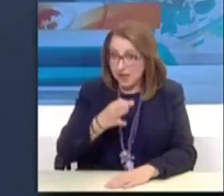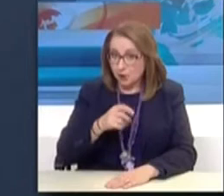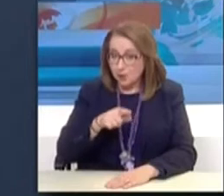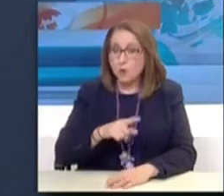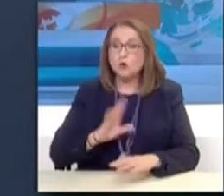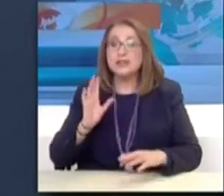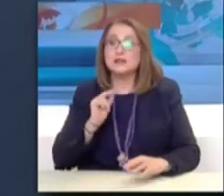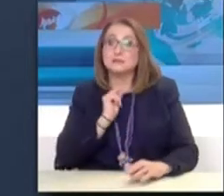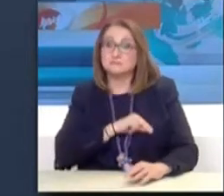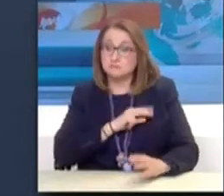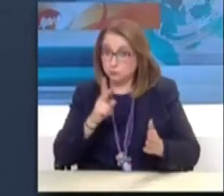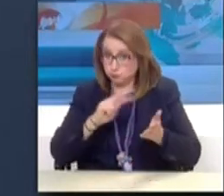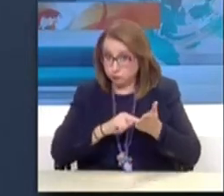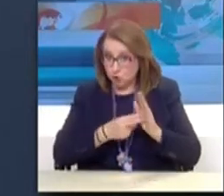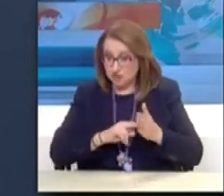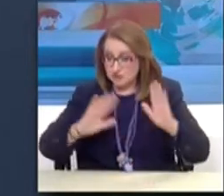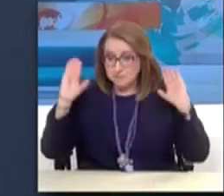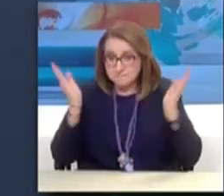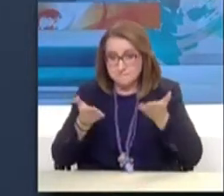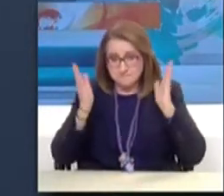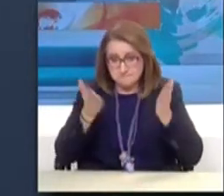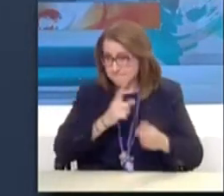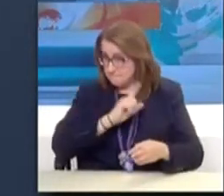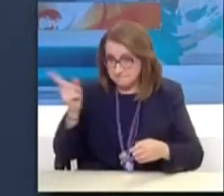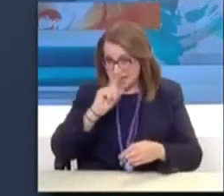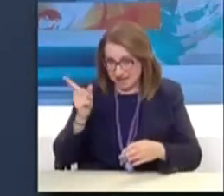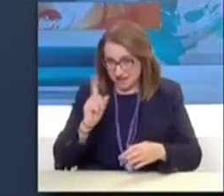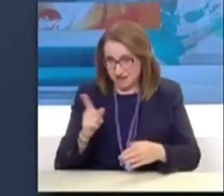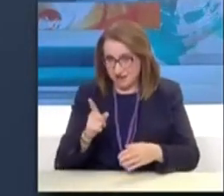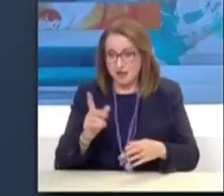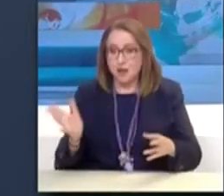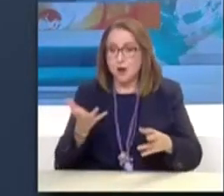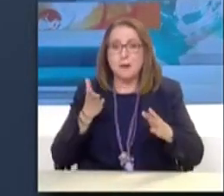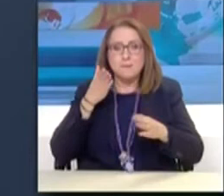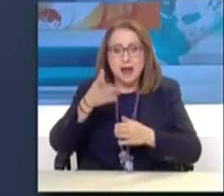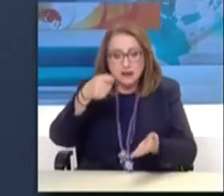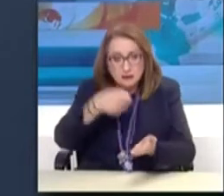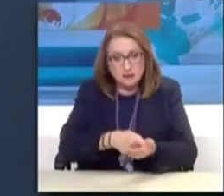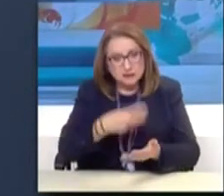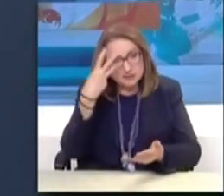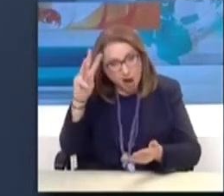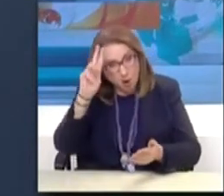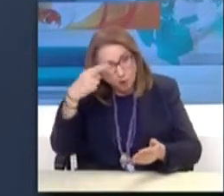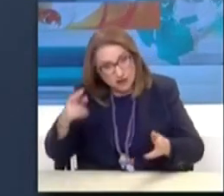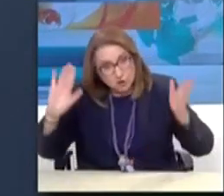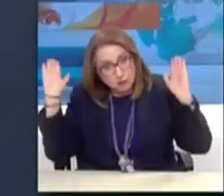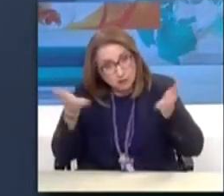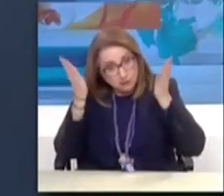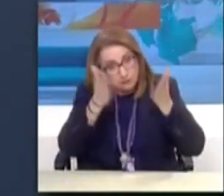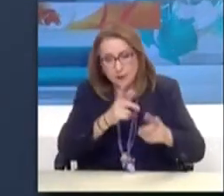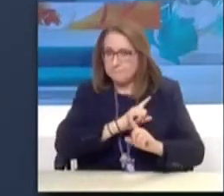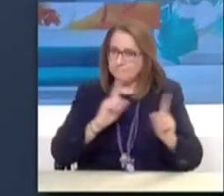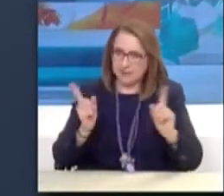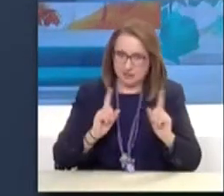μορφής εσχροκέρδεια σε βάρος του συμπολίτη μας που να έχει σχέση με τον έλεγχο για τον ιό.